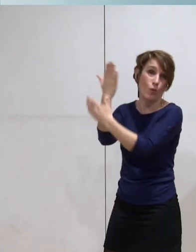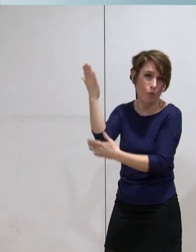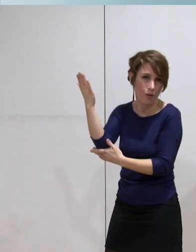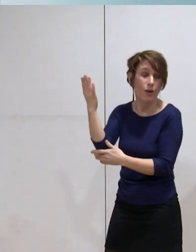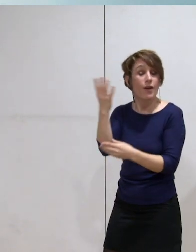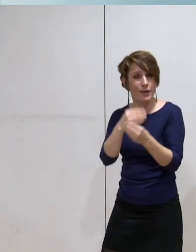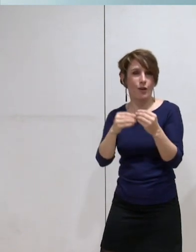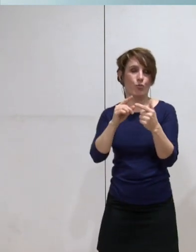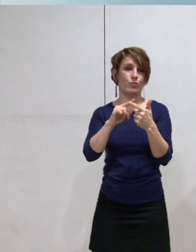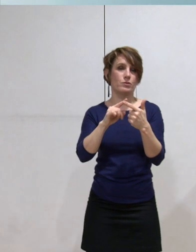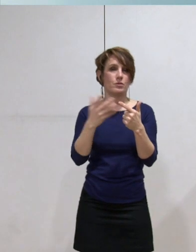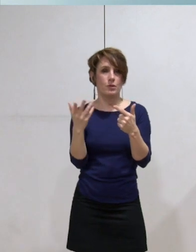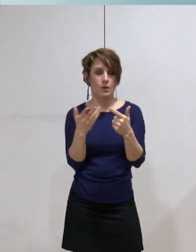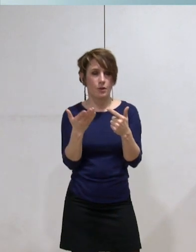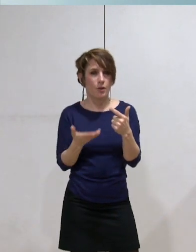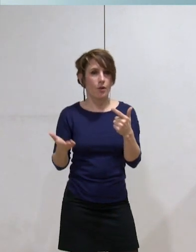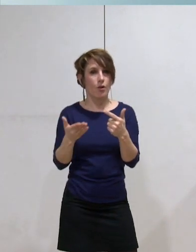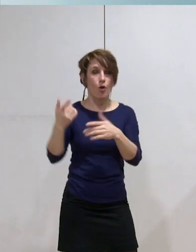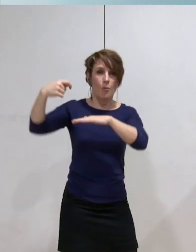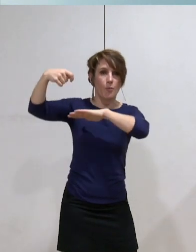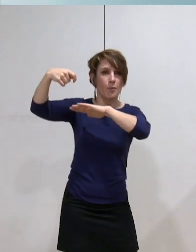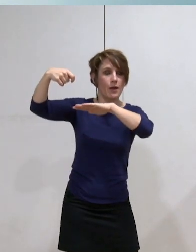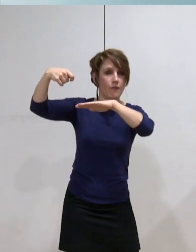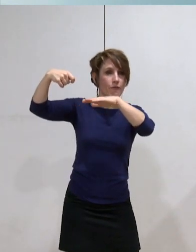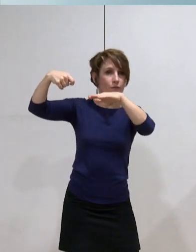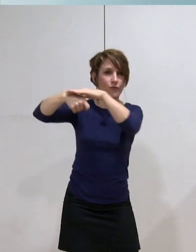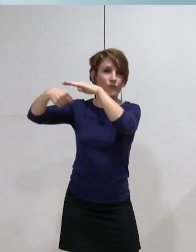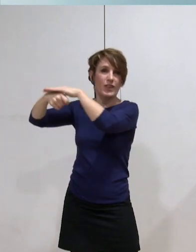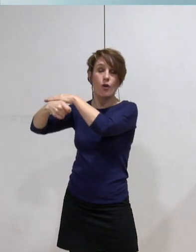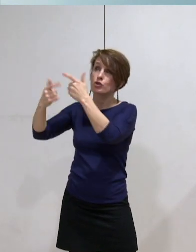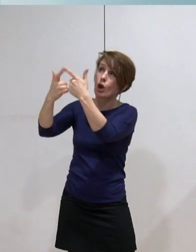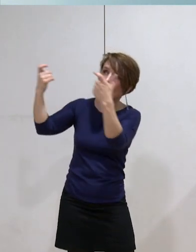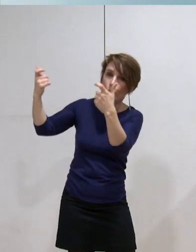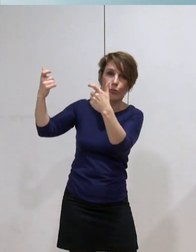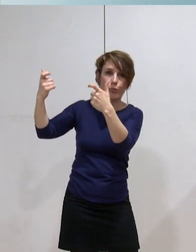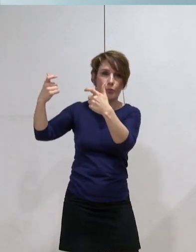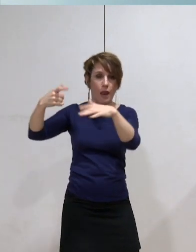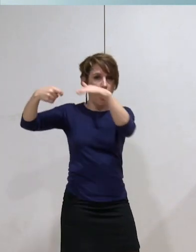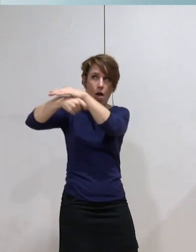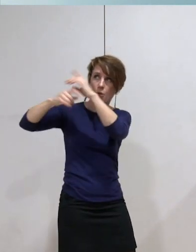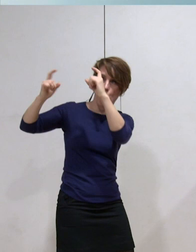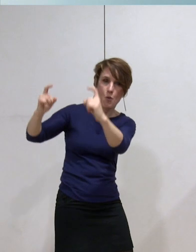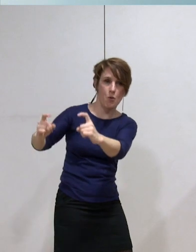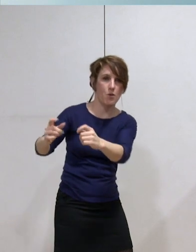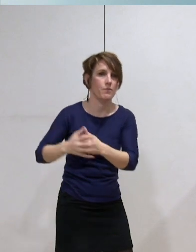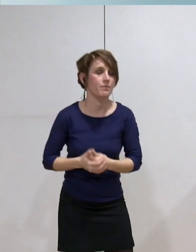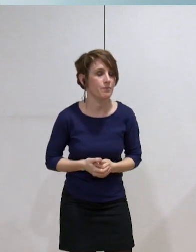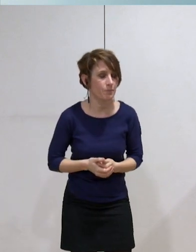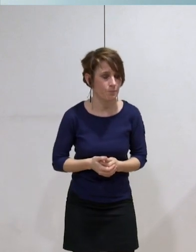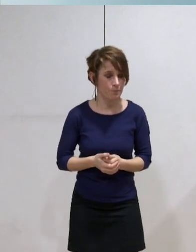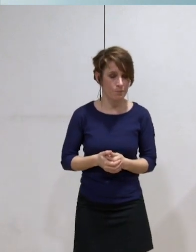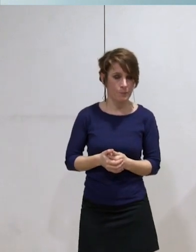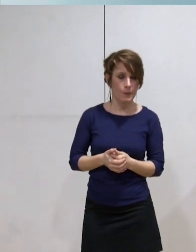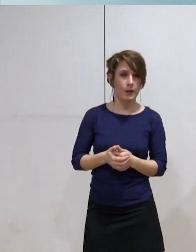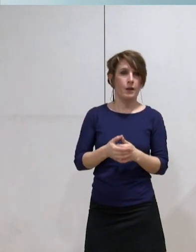retrait ou la moindre participation des financeurs aux politiques publiques dans les recettes d'investissement on